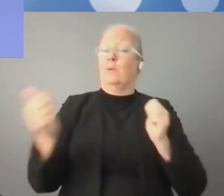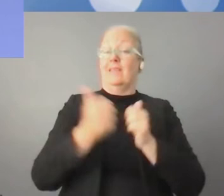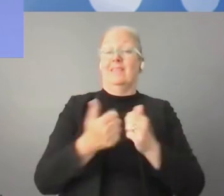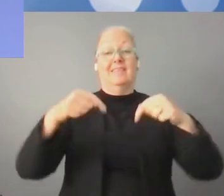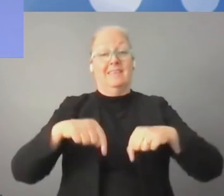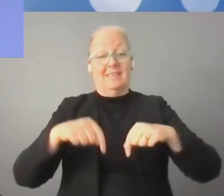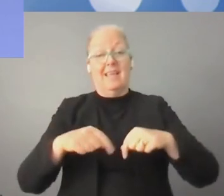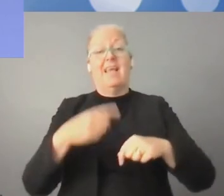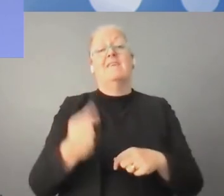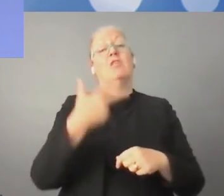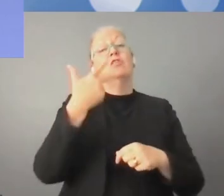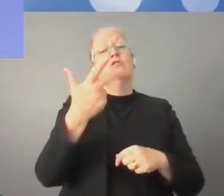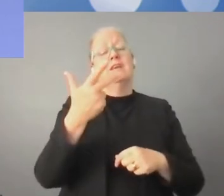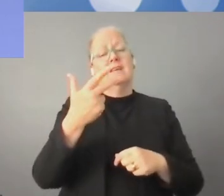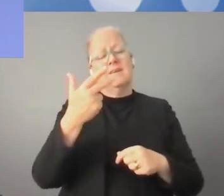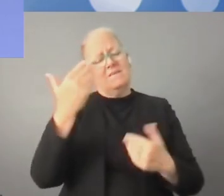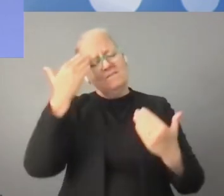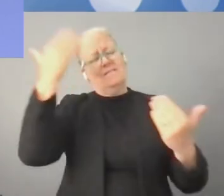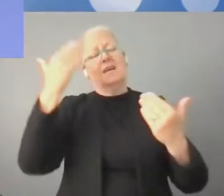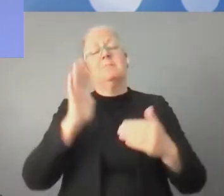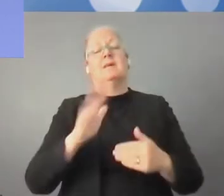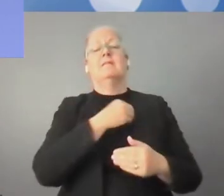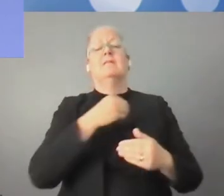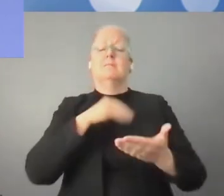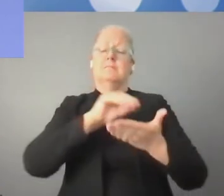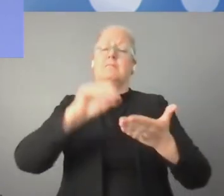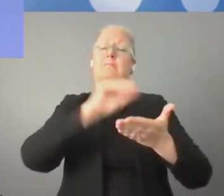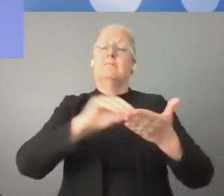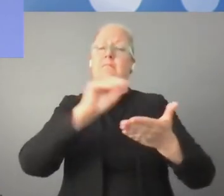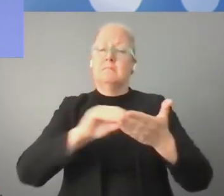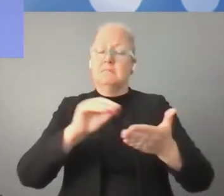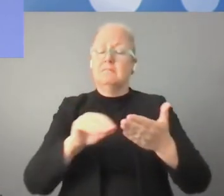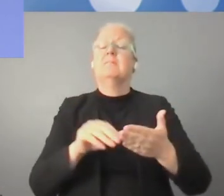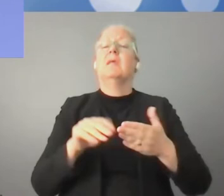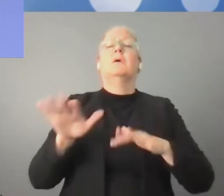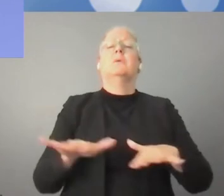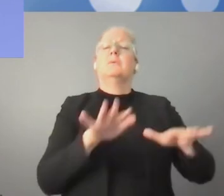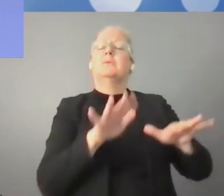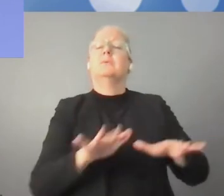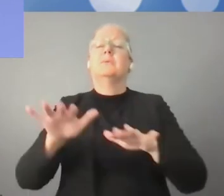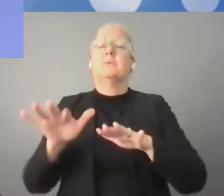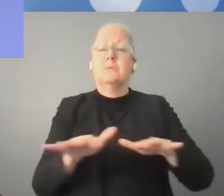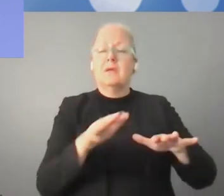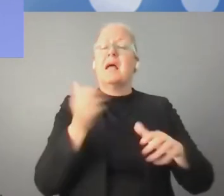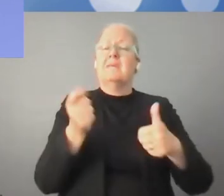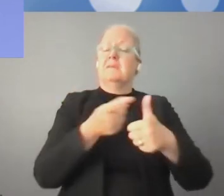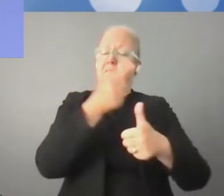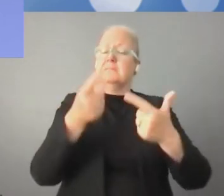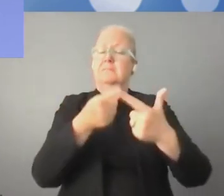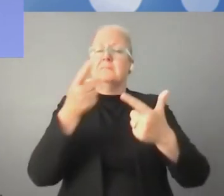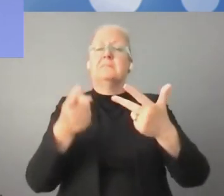subventionné un prix. Il est avec nous aujourd'hui à Katowice et il va nous jouer trois œuvres